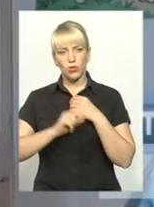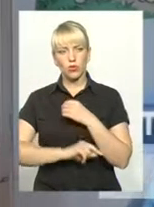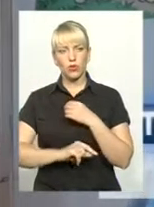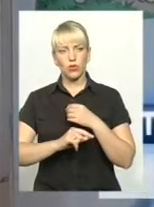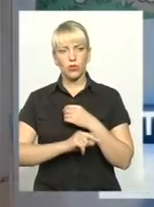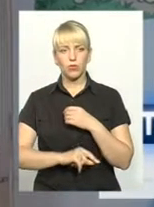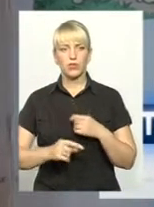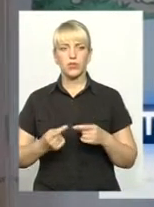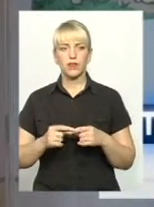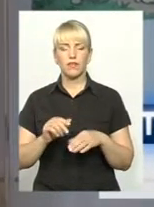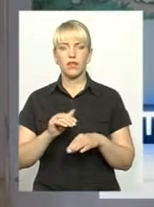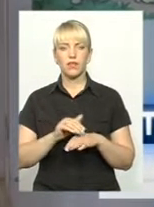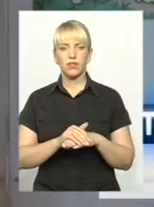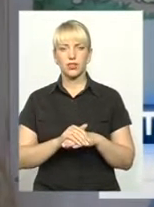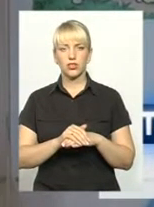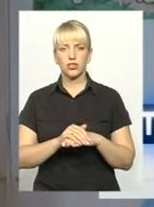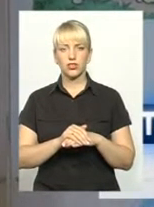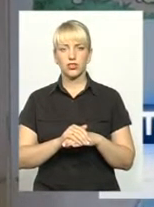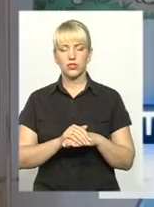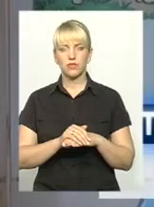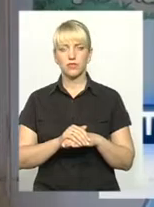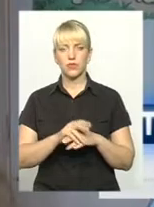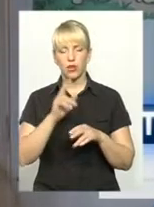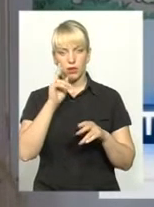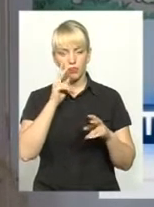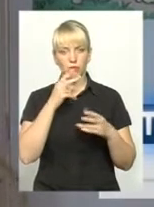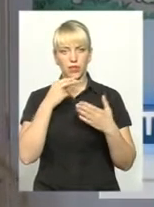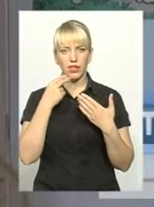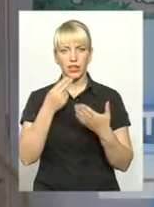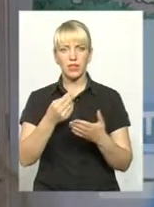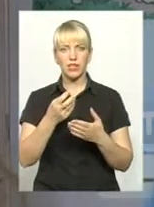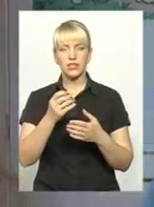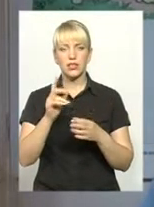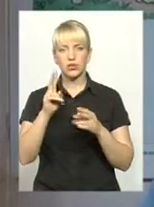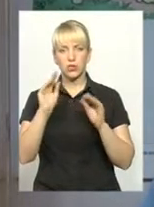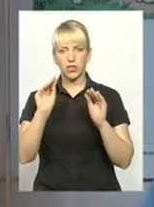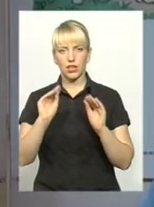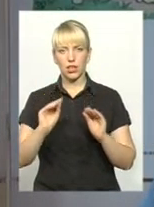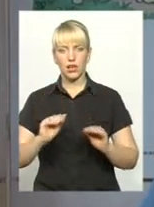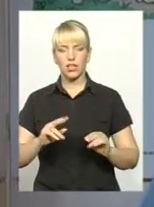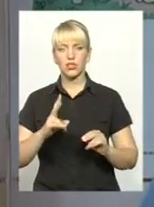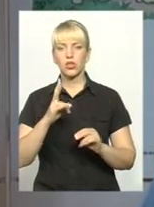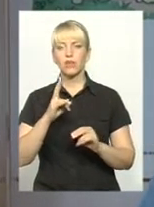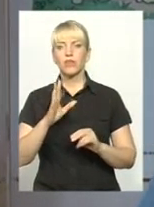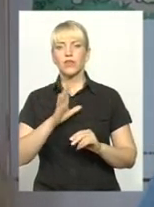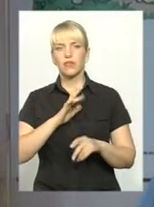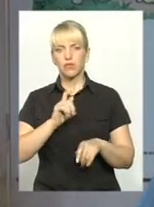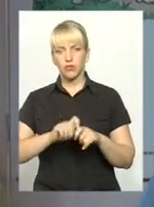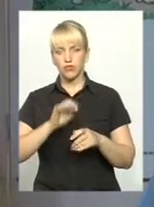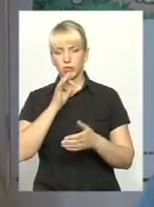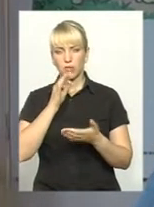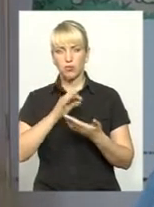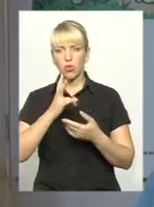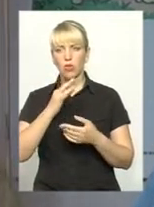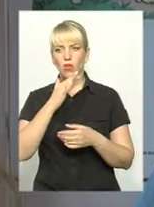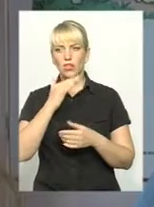часу фактично перевіряла та паперові декларації, але, на жаль, фактично жодних якихось